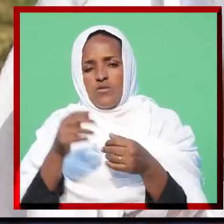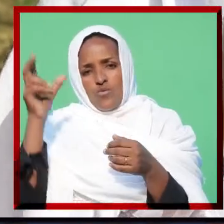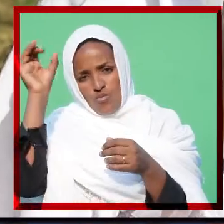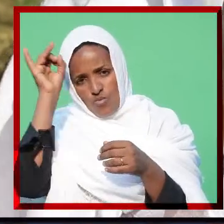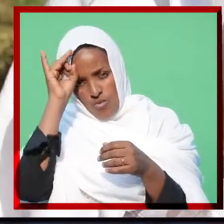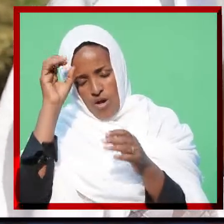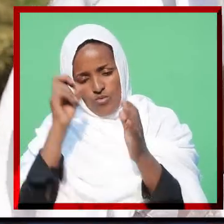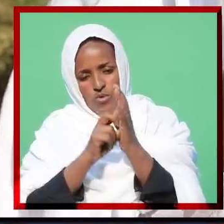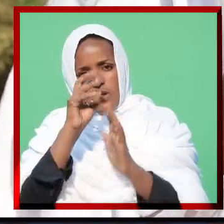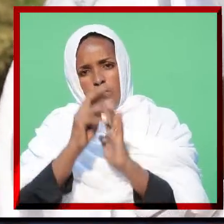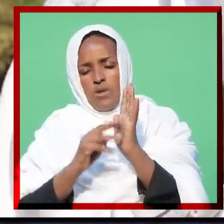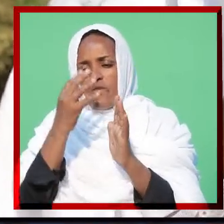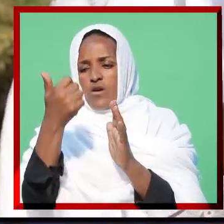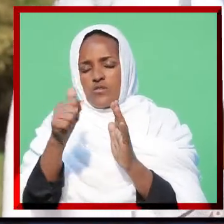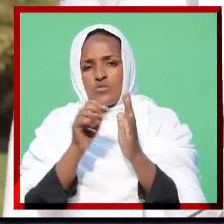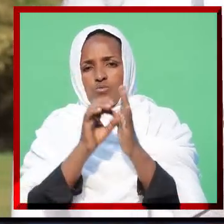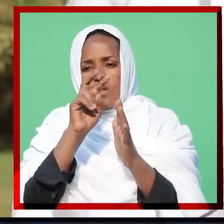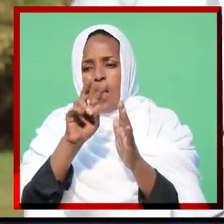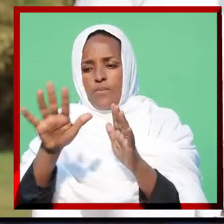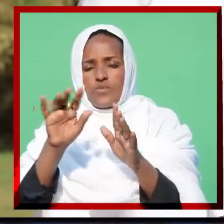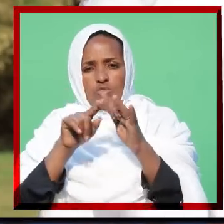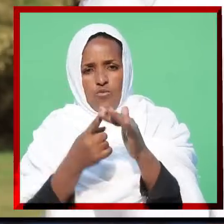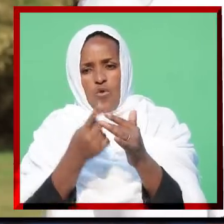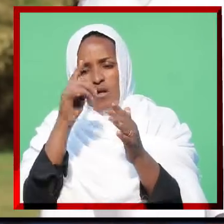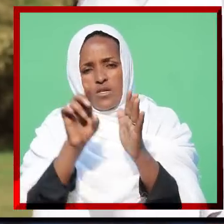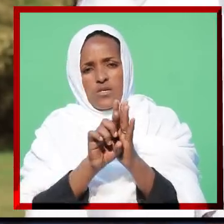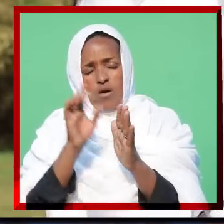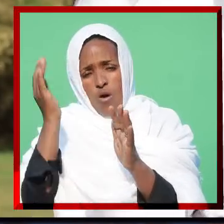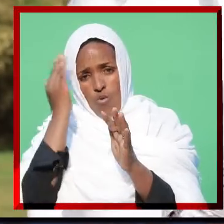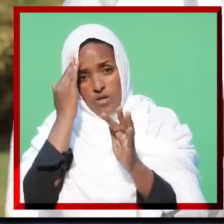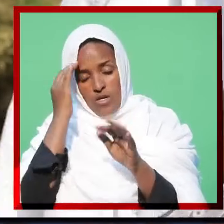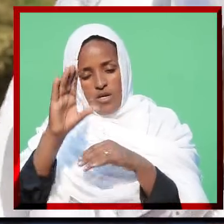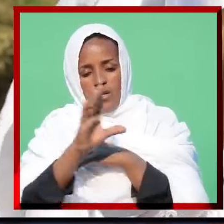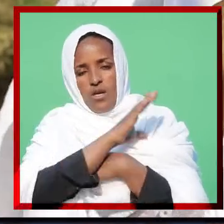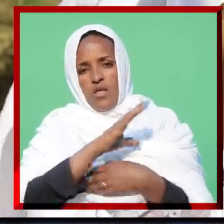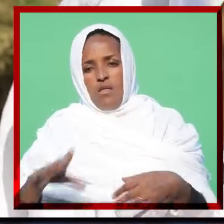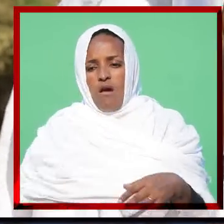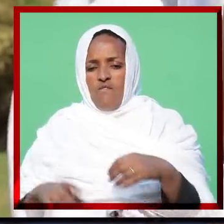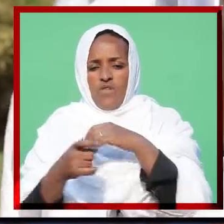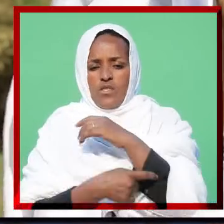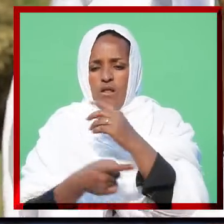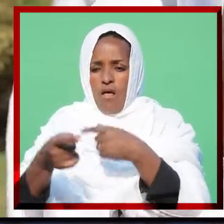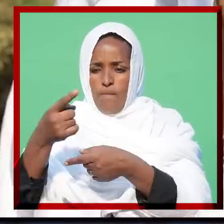የሉቃስ ወንጌል ምዕራፍ 10 ቁጥር 25 ጀምሮ አንድ ሕግ አዋቂ ጌታችን ሊፈትነው መጣና